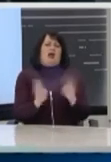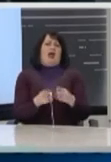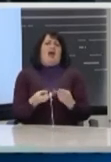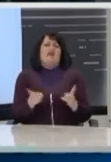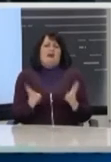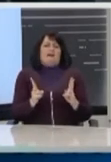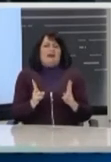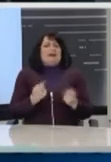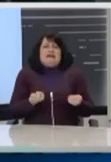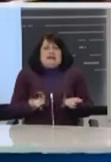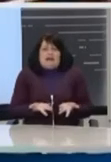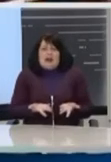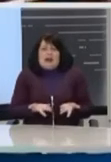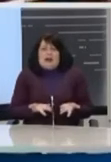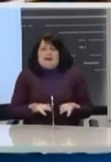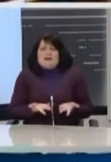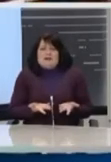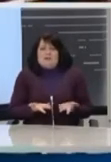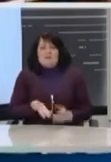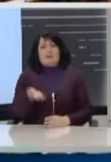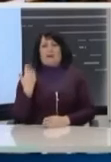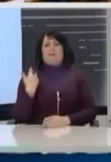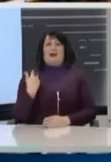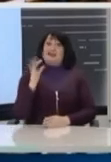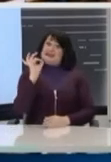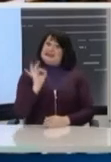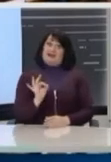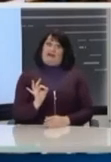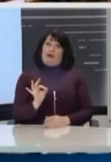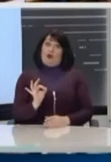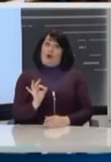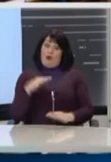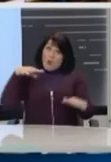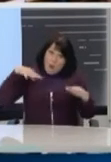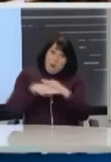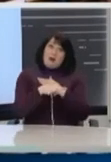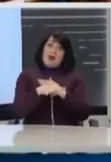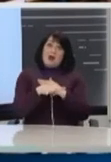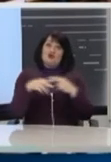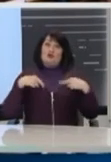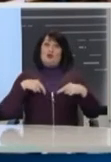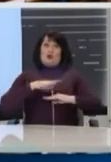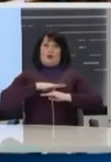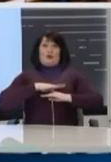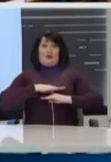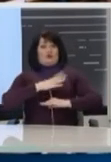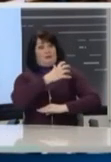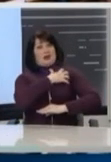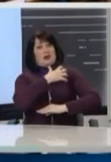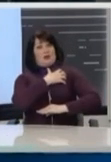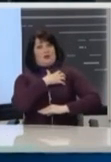αυτό? Είχε βεβαίως συμβολική σημασία η εισβολή στο Πεντάγωνο, ότι